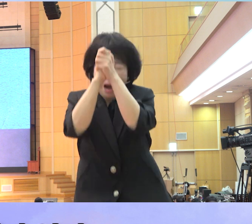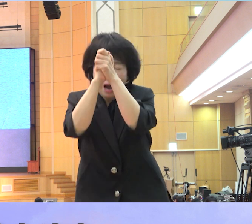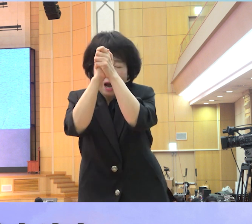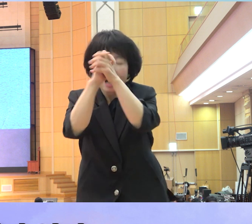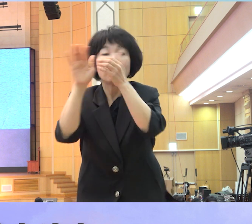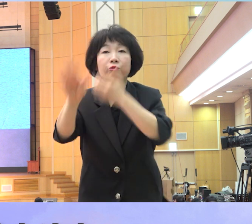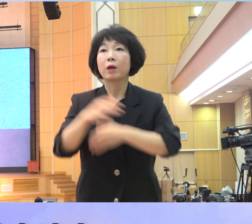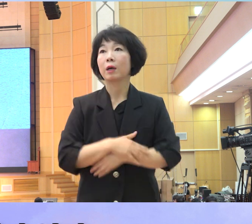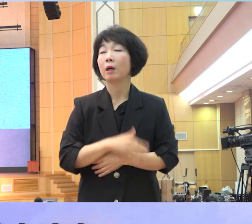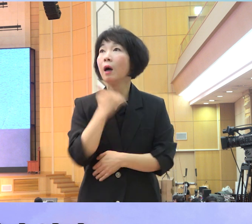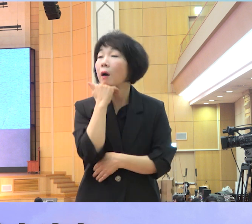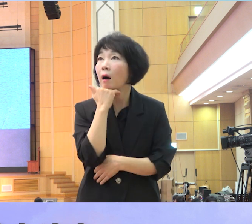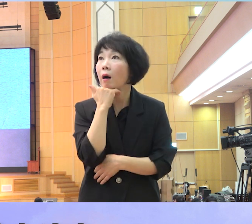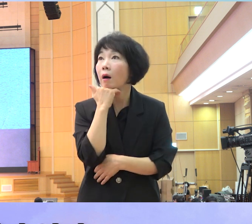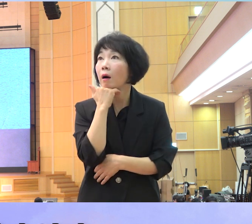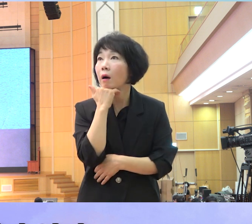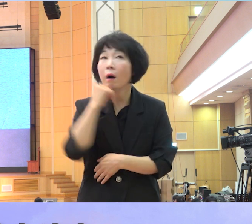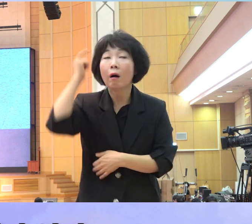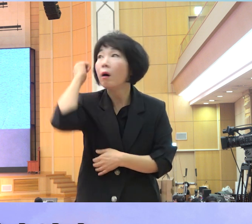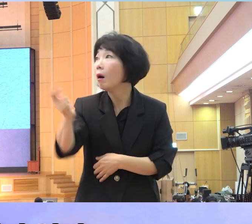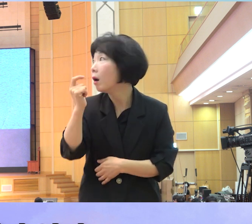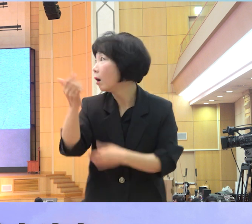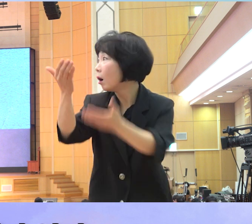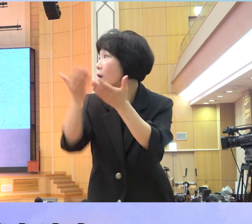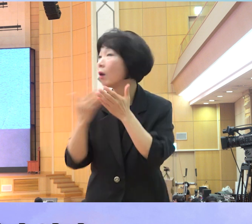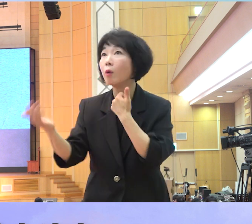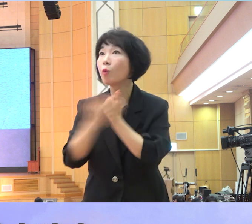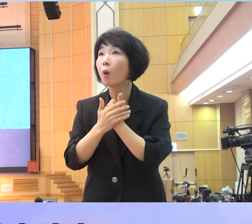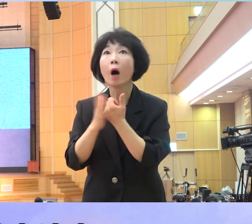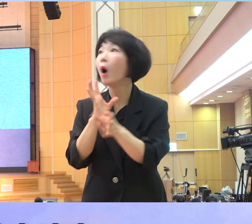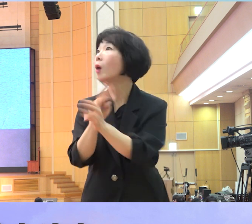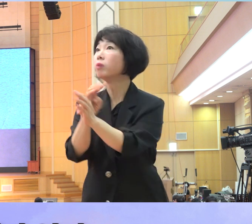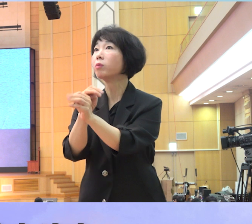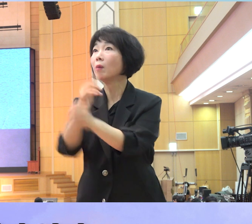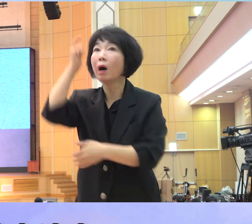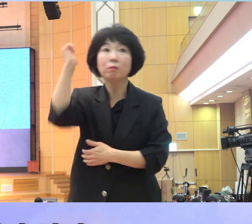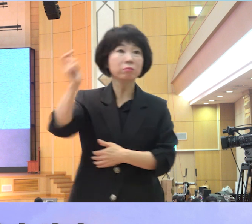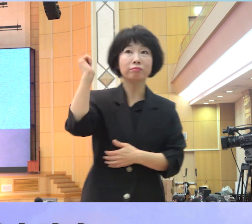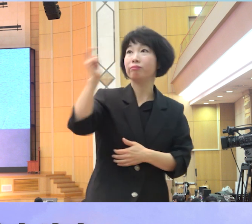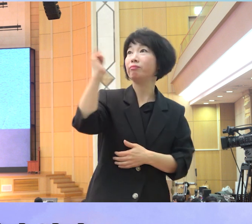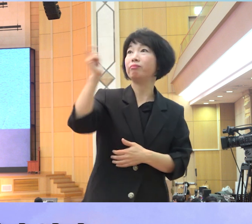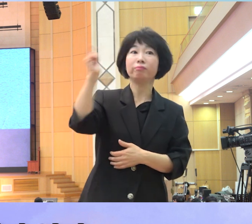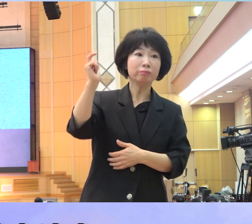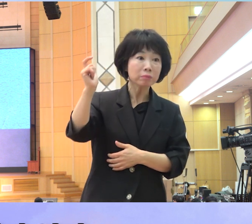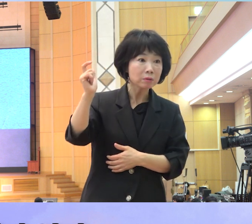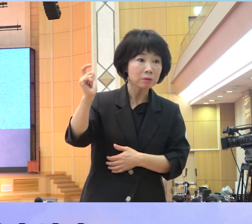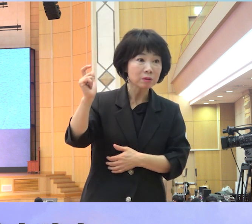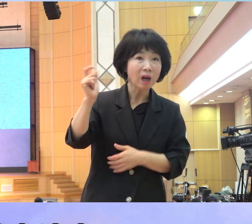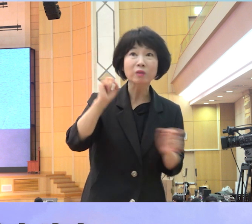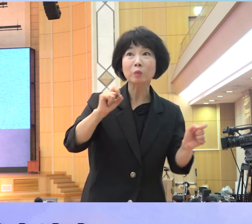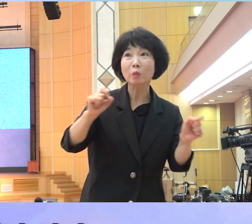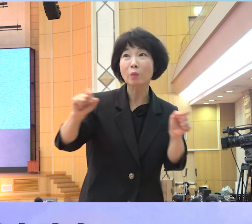되거든요. 엎드려, 하나님 앞에 와서 엎드려, 굴복해.